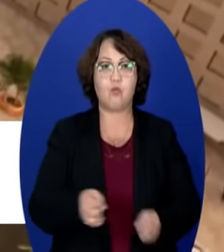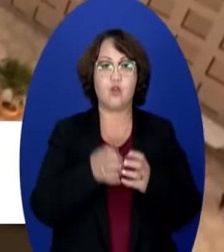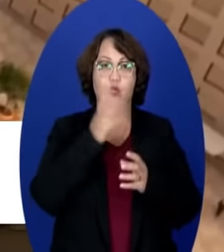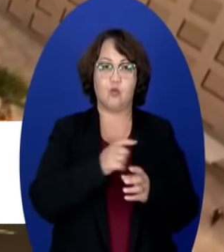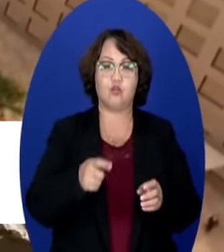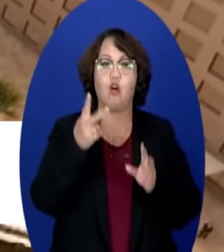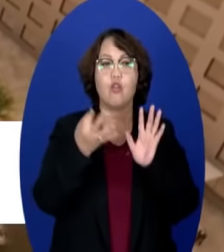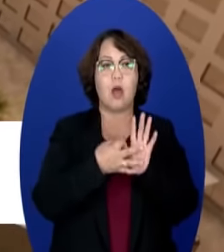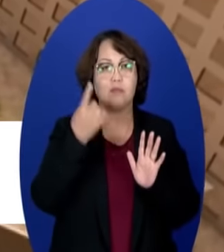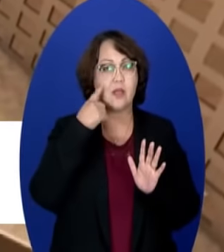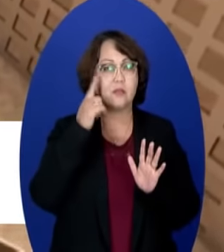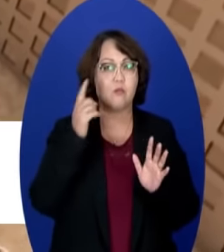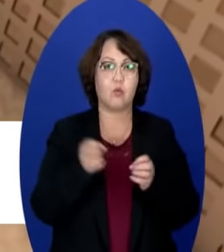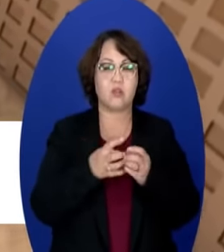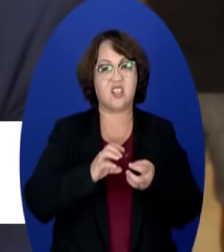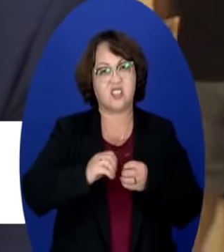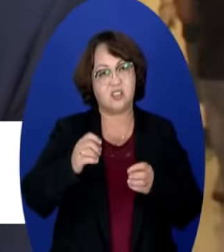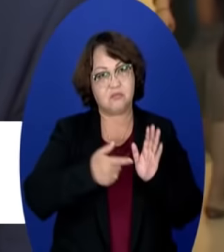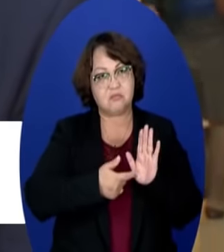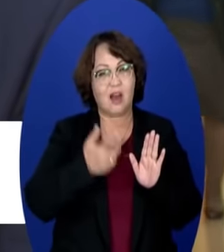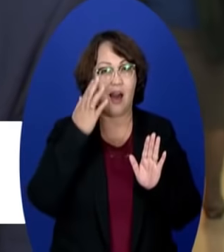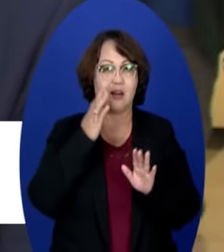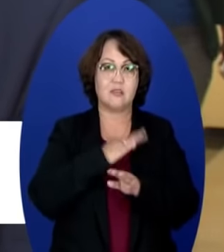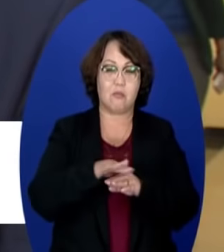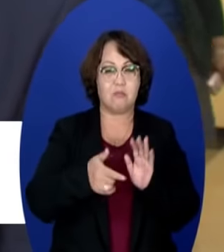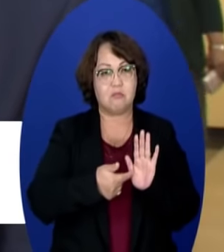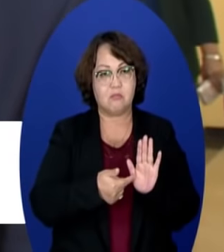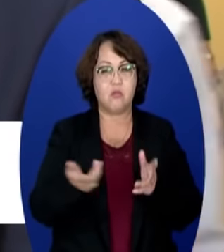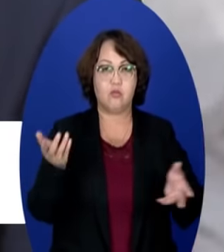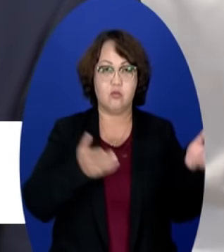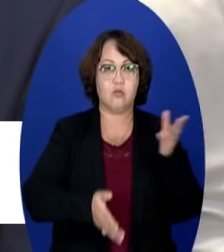28 бүтээл ирсэн байна. Эдгээр бүтээлүүдийг бол